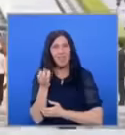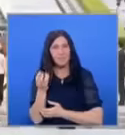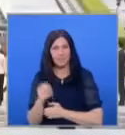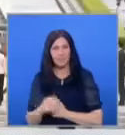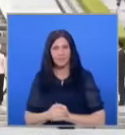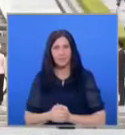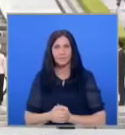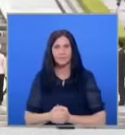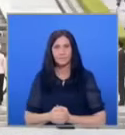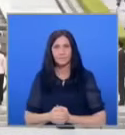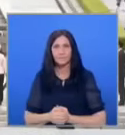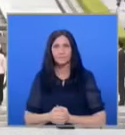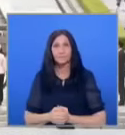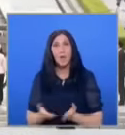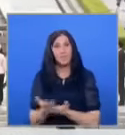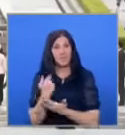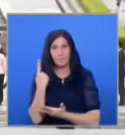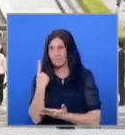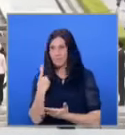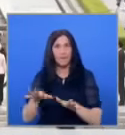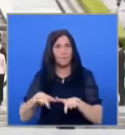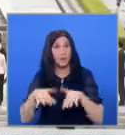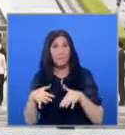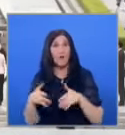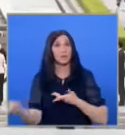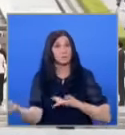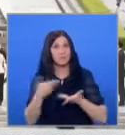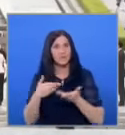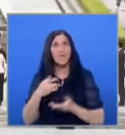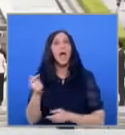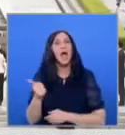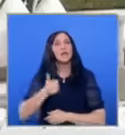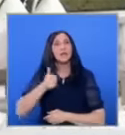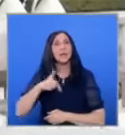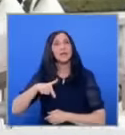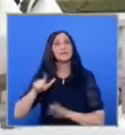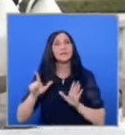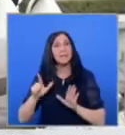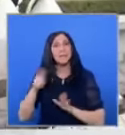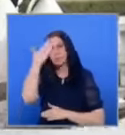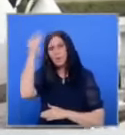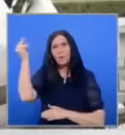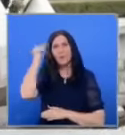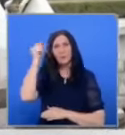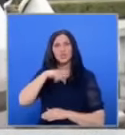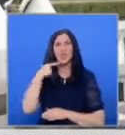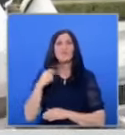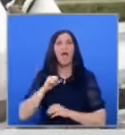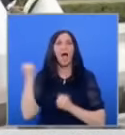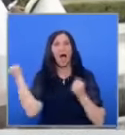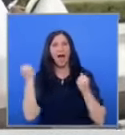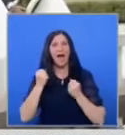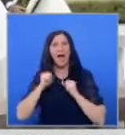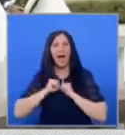диаманти. Преди първата си пленарна сесия, лидерите от G7 почетоха паметта на жертвите на атомната бомбардировка